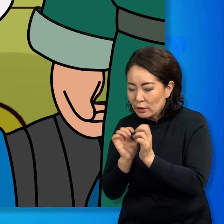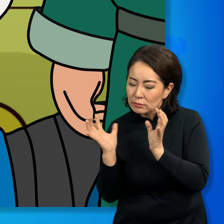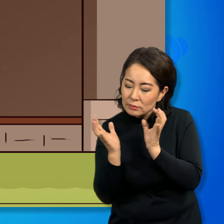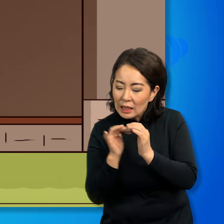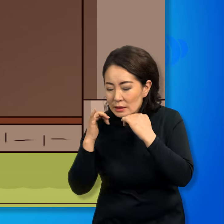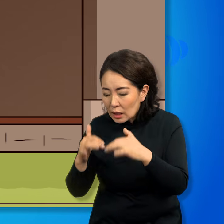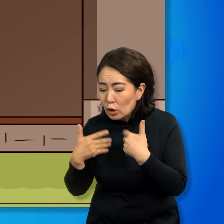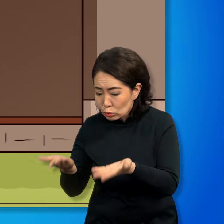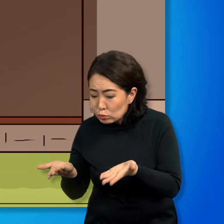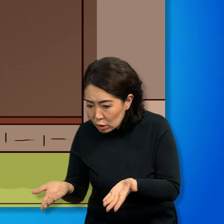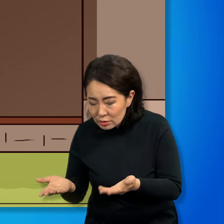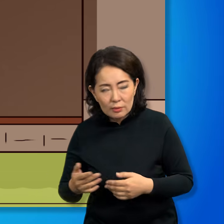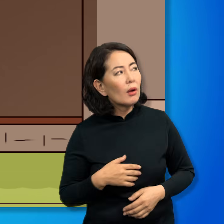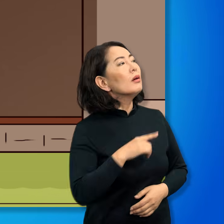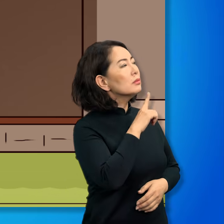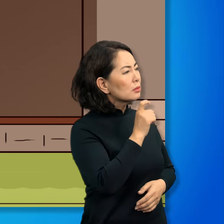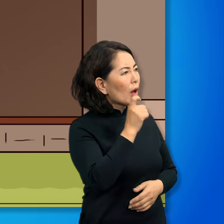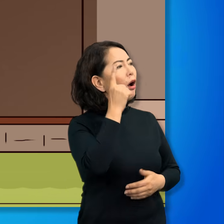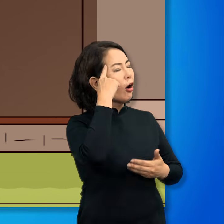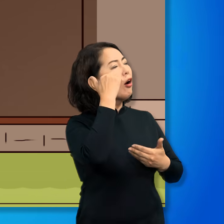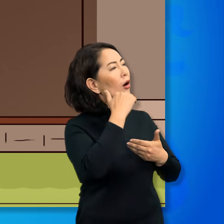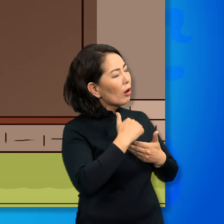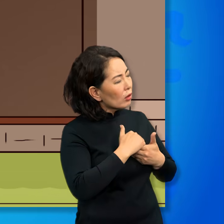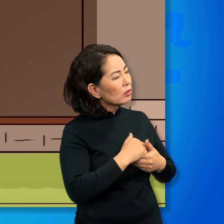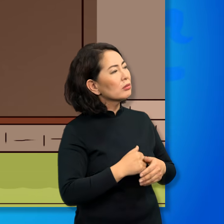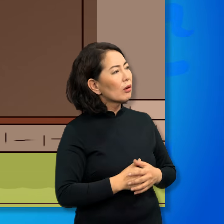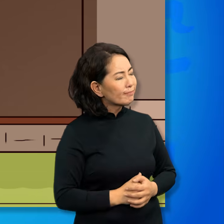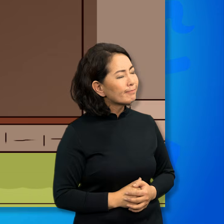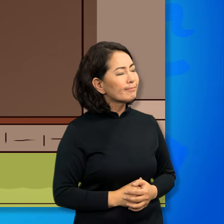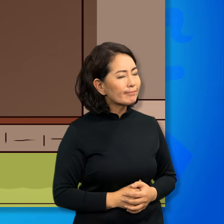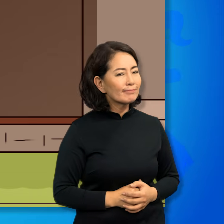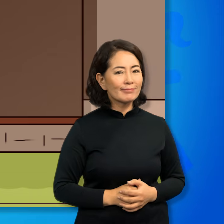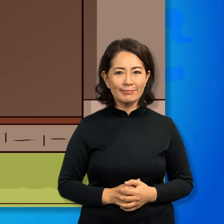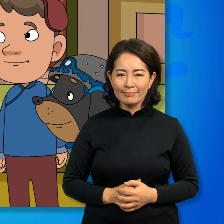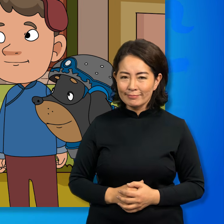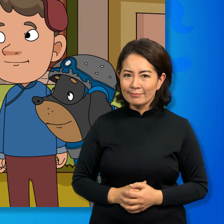за. За ичээ. Ойлголоо.